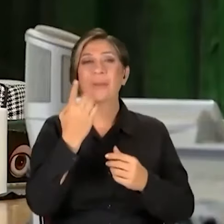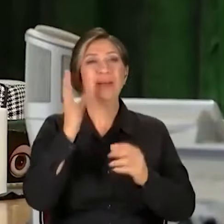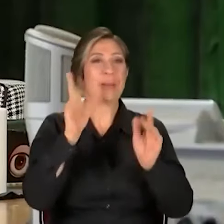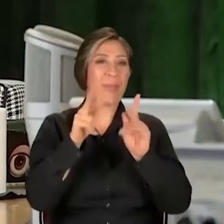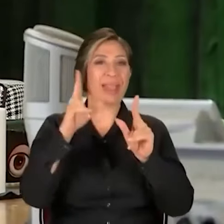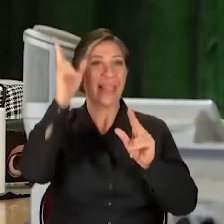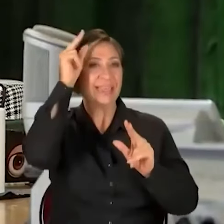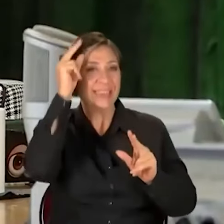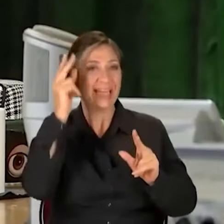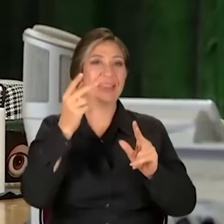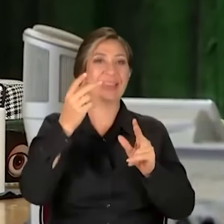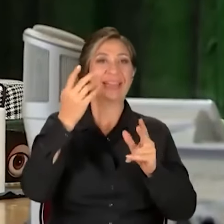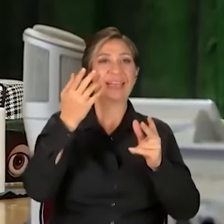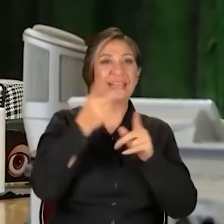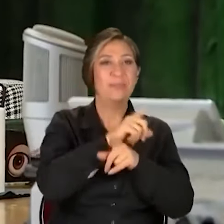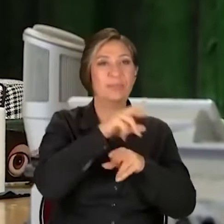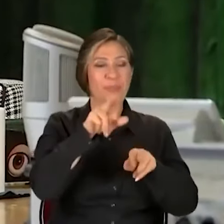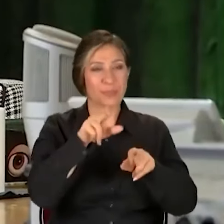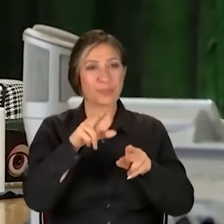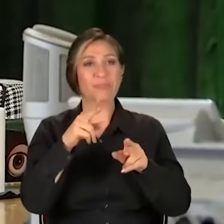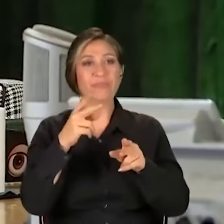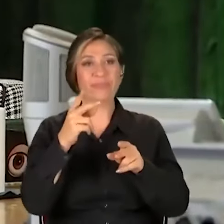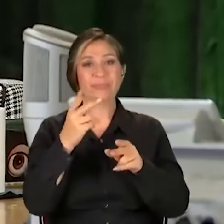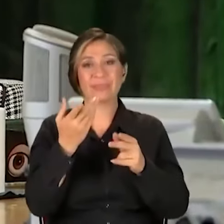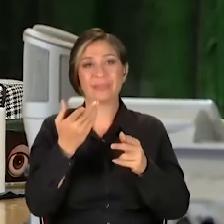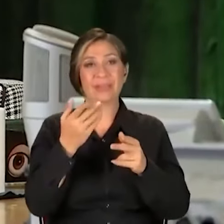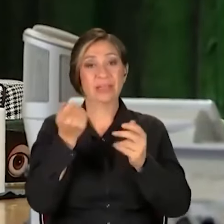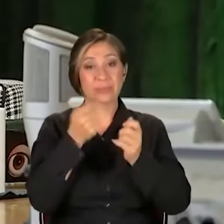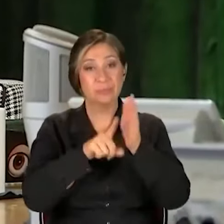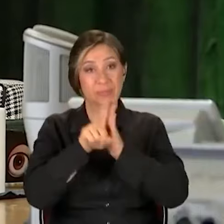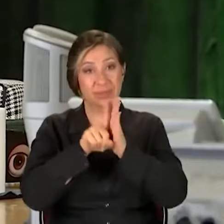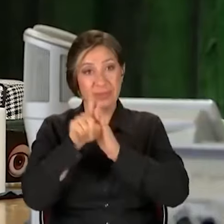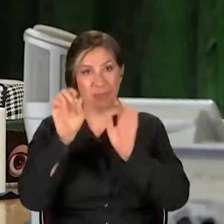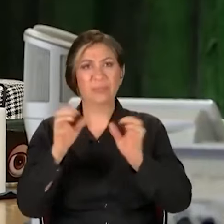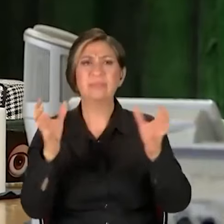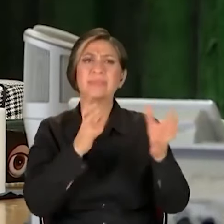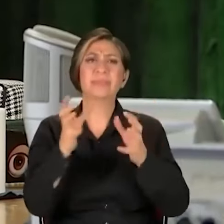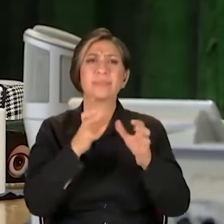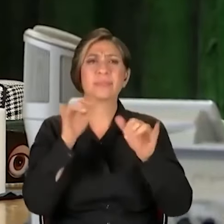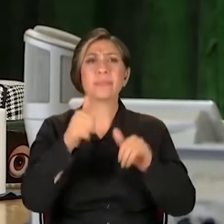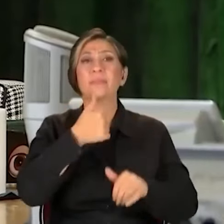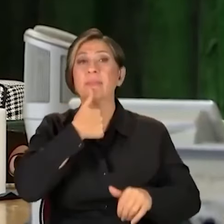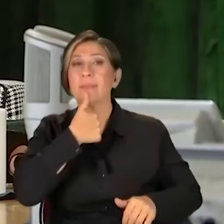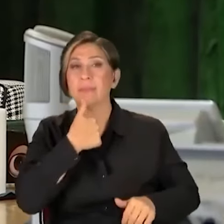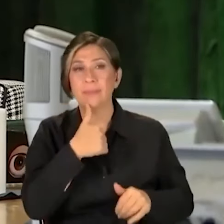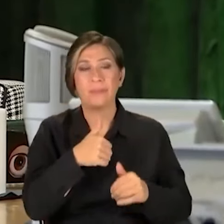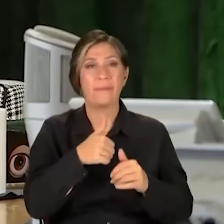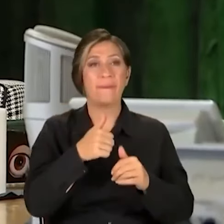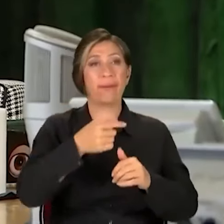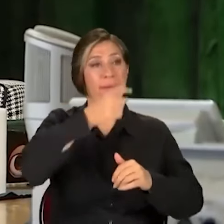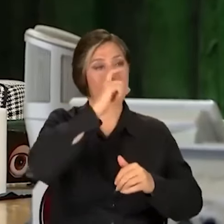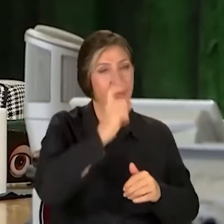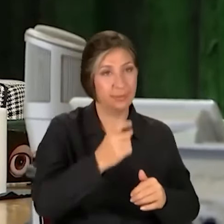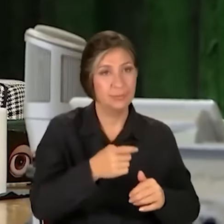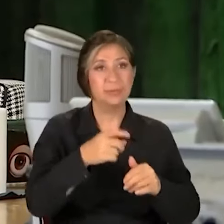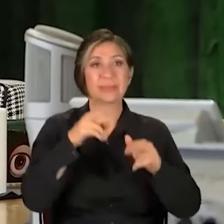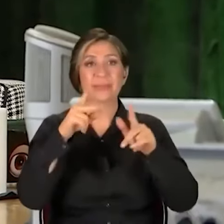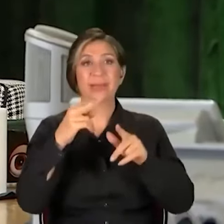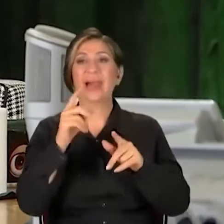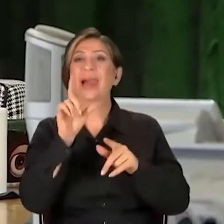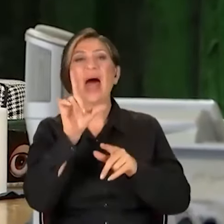atfediyor. Bizim ülkenin de klasik şeyidir, hani işini başarıyla yapan futbolculara da yapıyorlar genelde, işte baba, işte kral